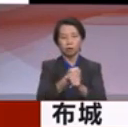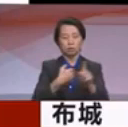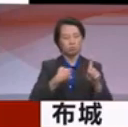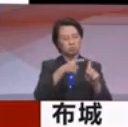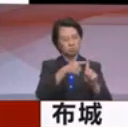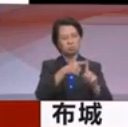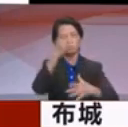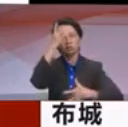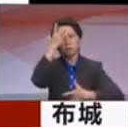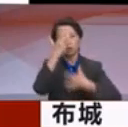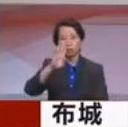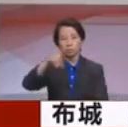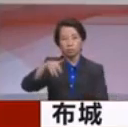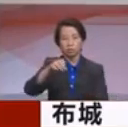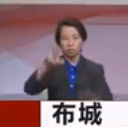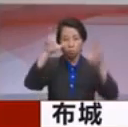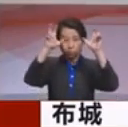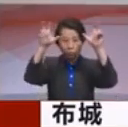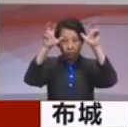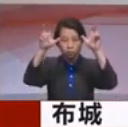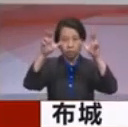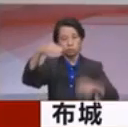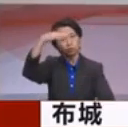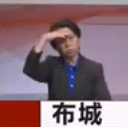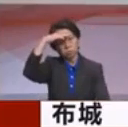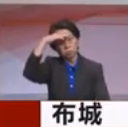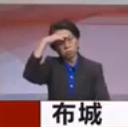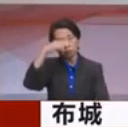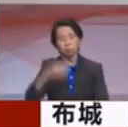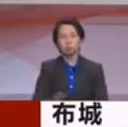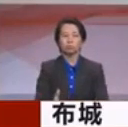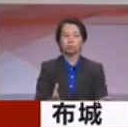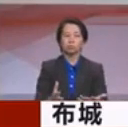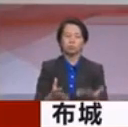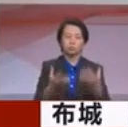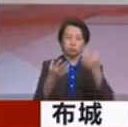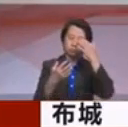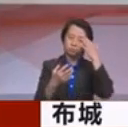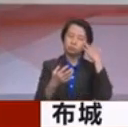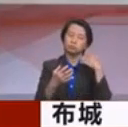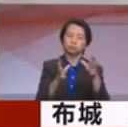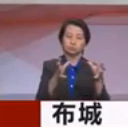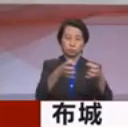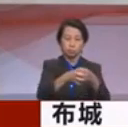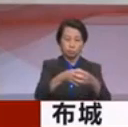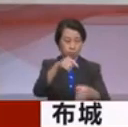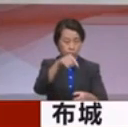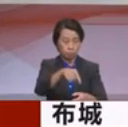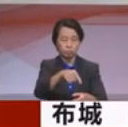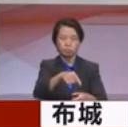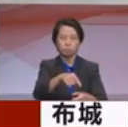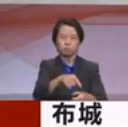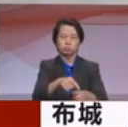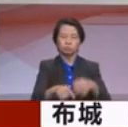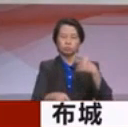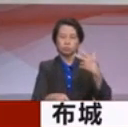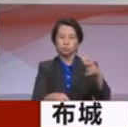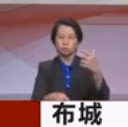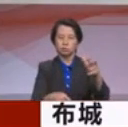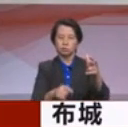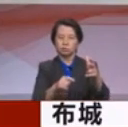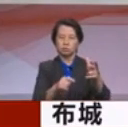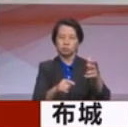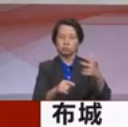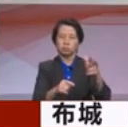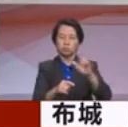愈出院的患者达233人，目前累计康复出院的人数有11605人。目前